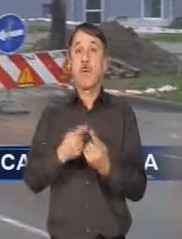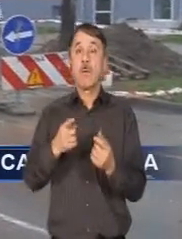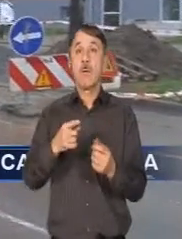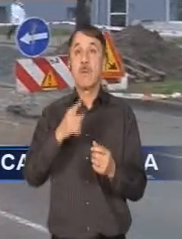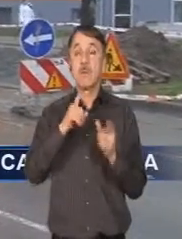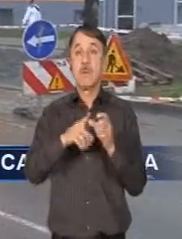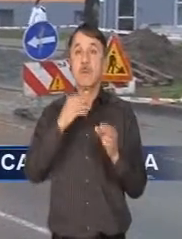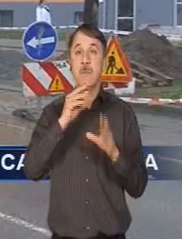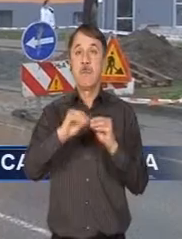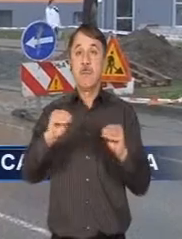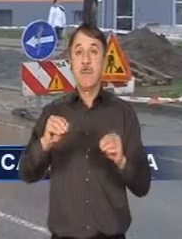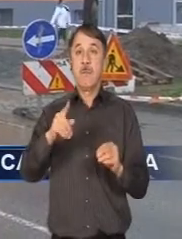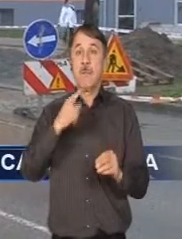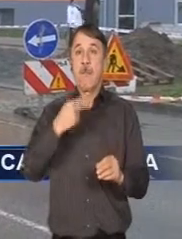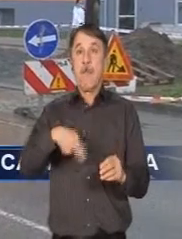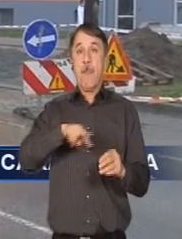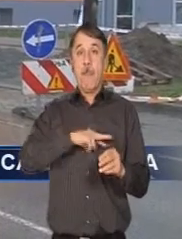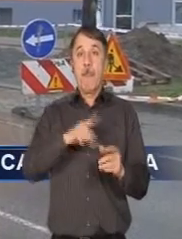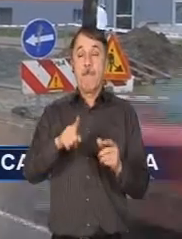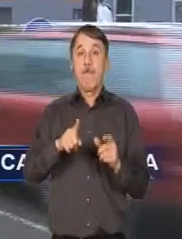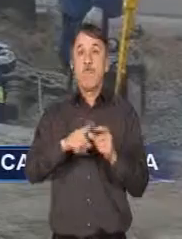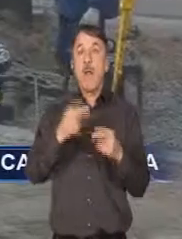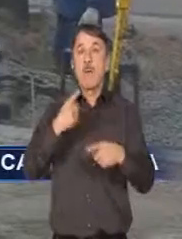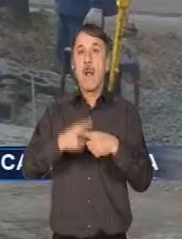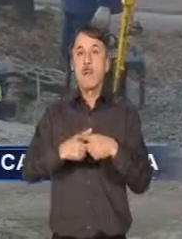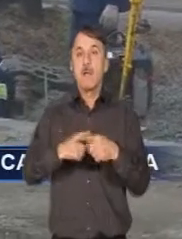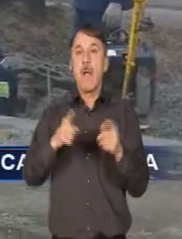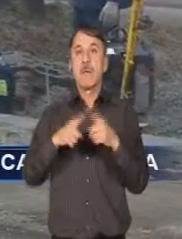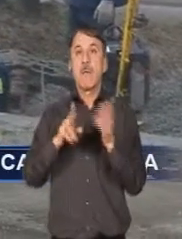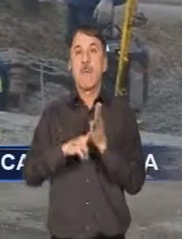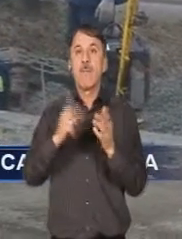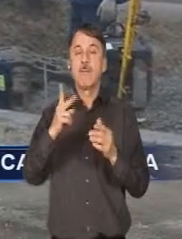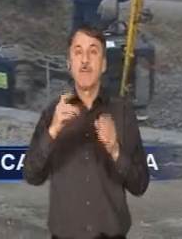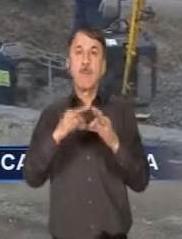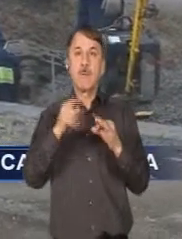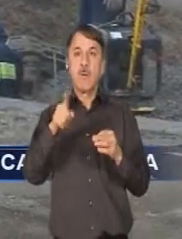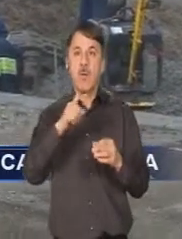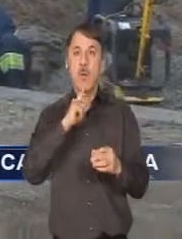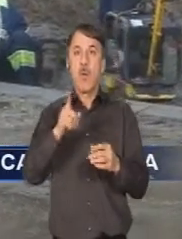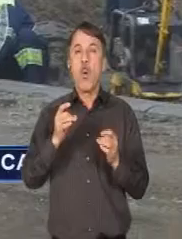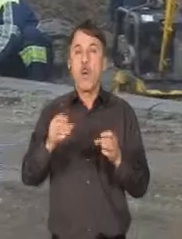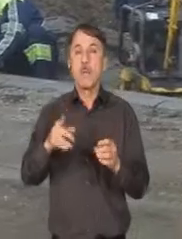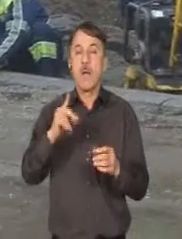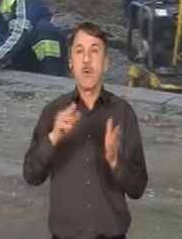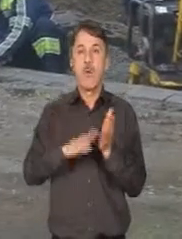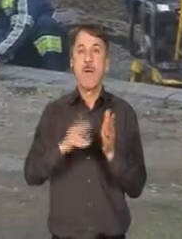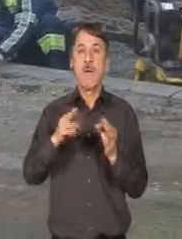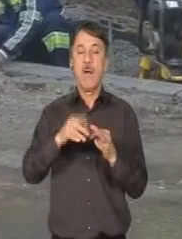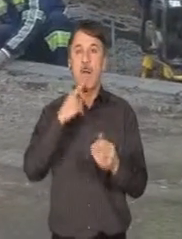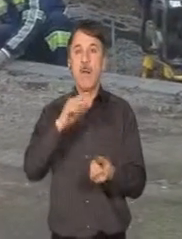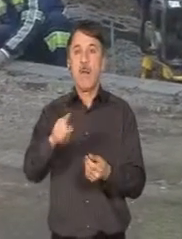delu uključenja ulice Alekse Šantića u bulevar do raskrsnice sa Balzakovom ulicom, kao i pešačku stazu promenljivih širina